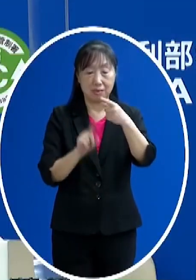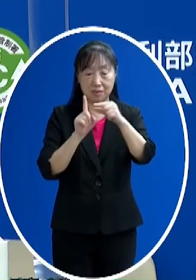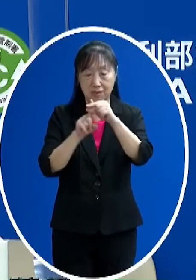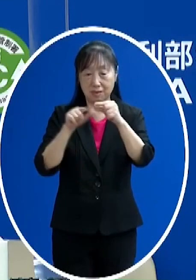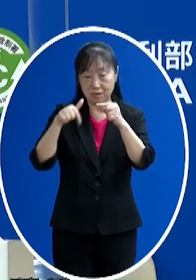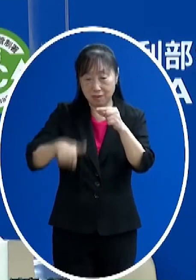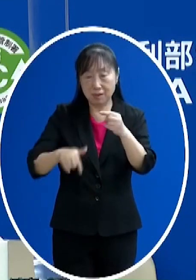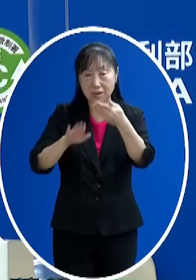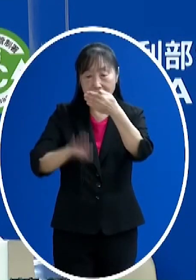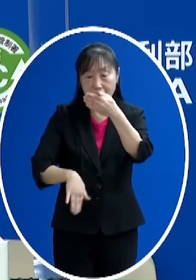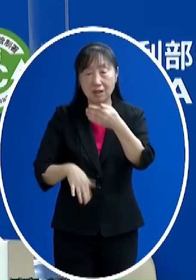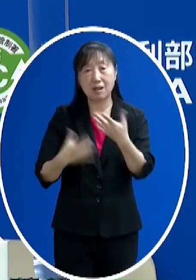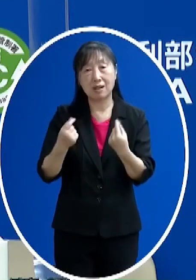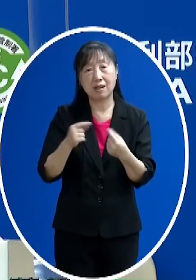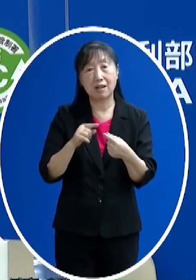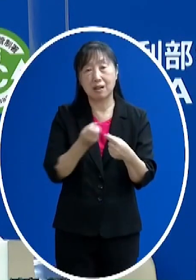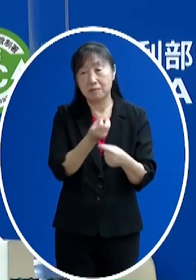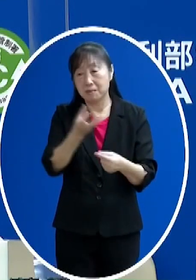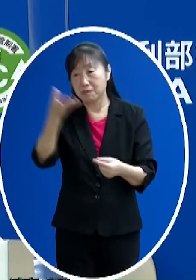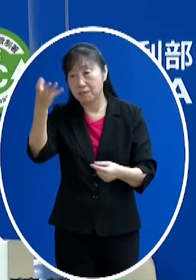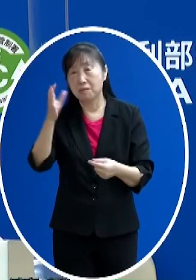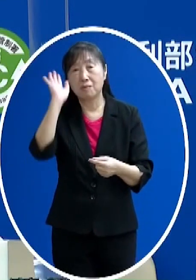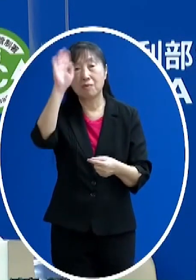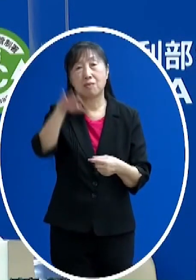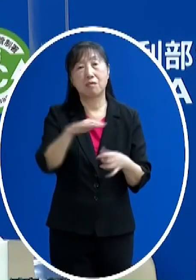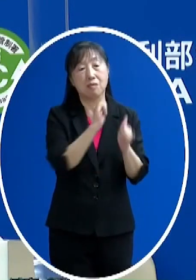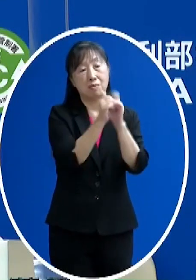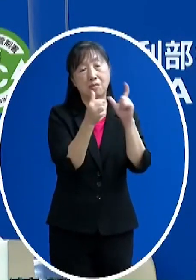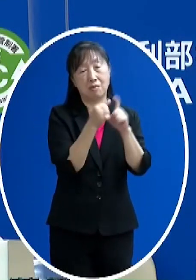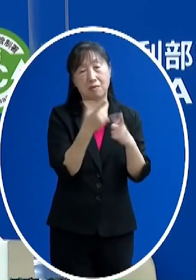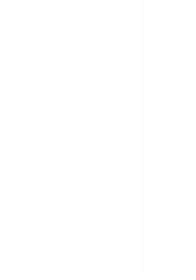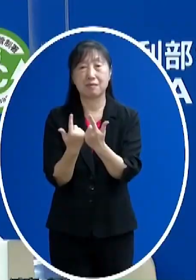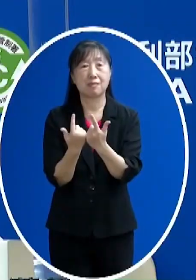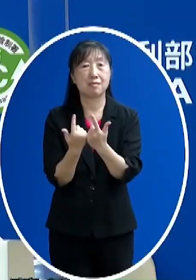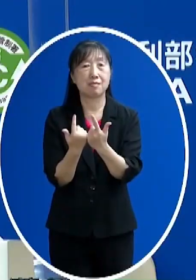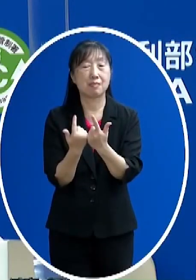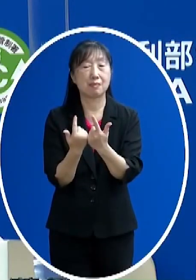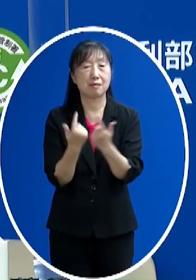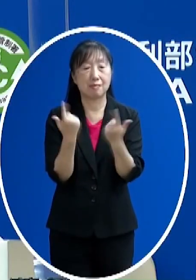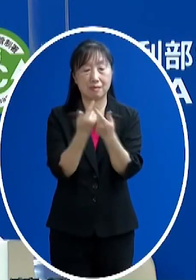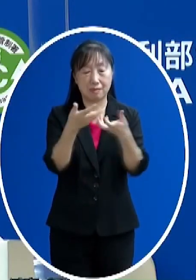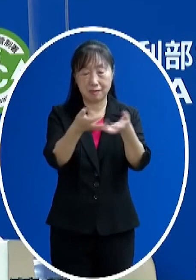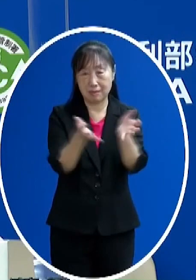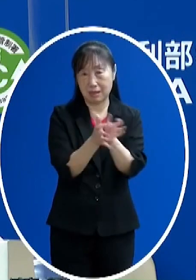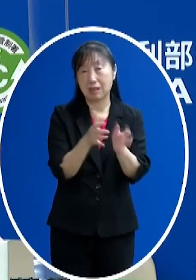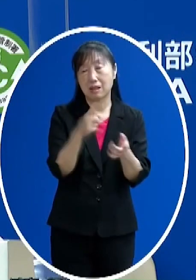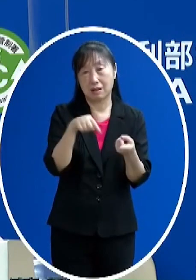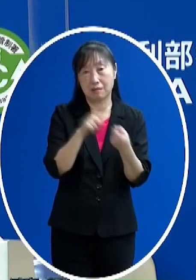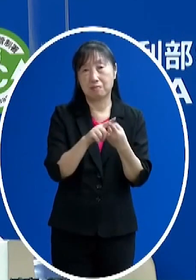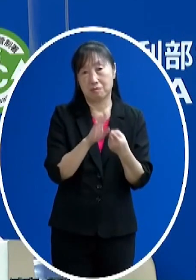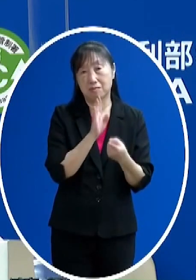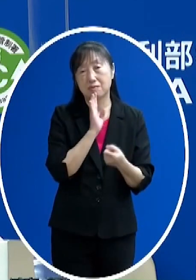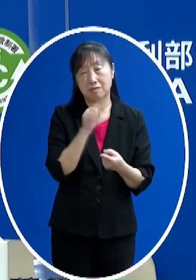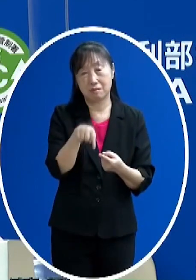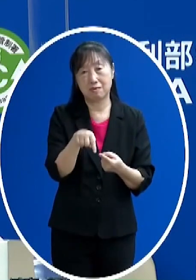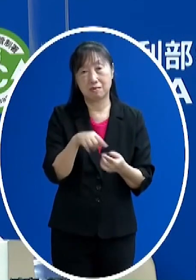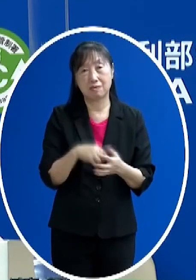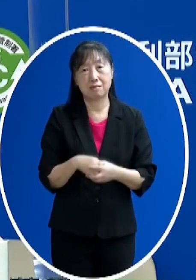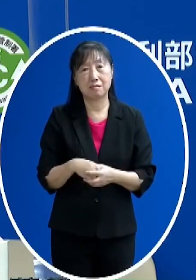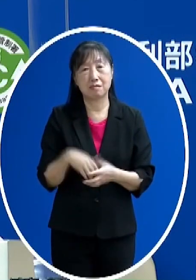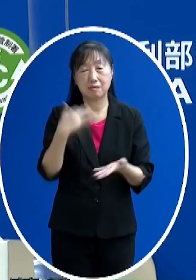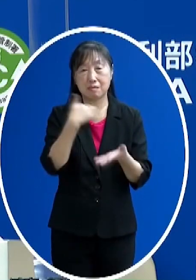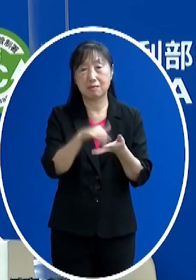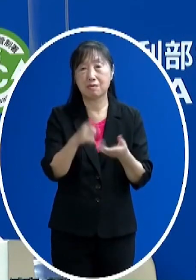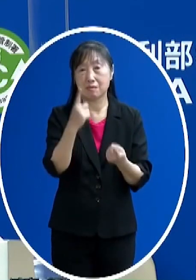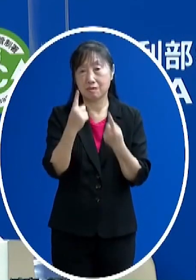高峰过了，后续还是会有社区的流行，只是是比较低度的，北部的部分应该说是比较这个增